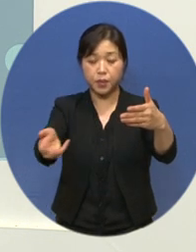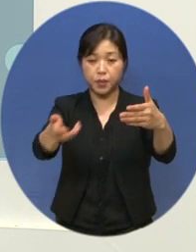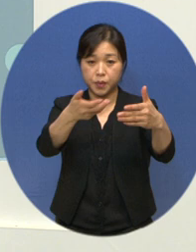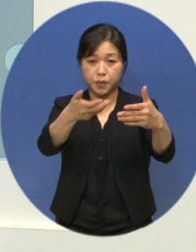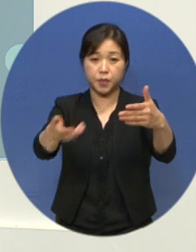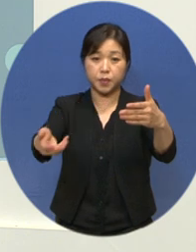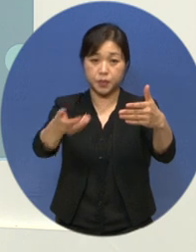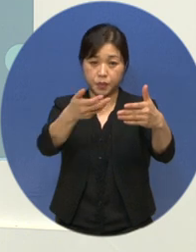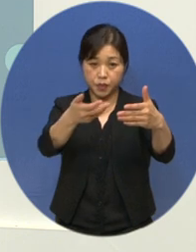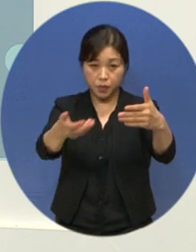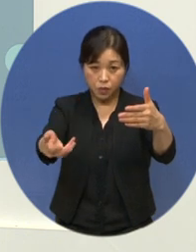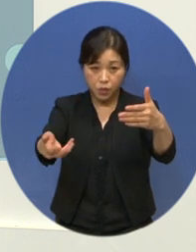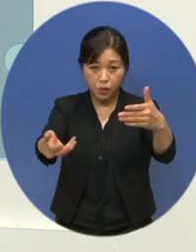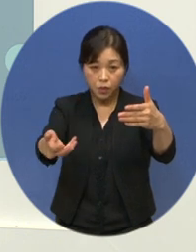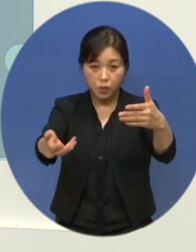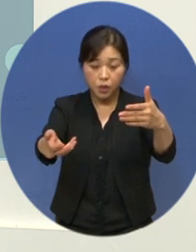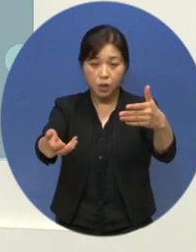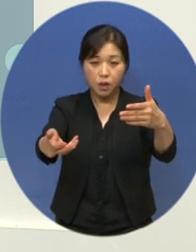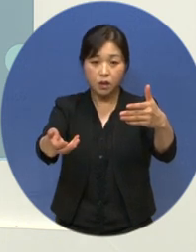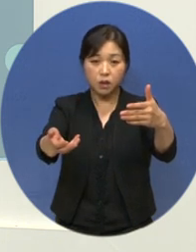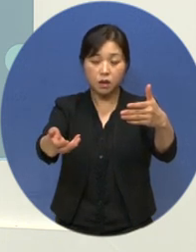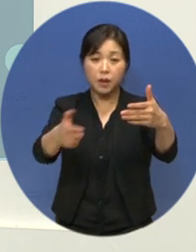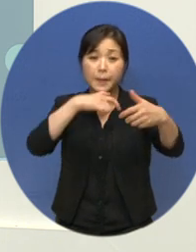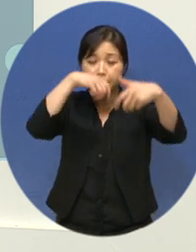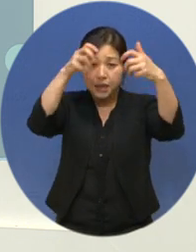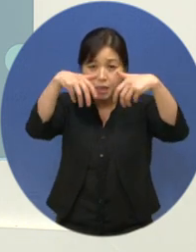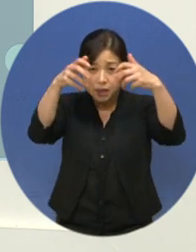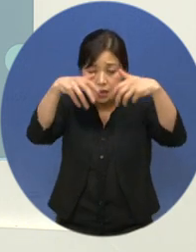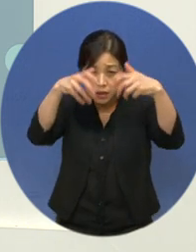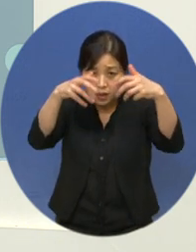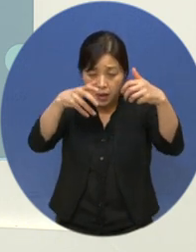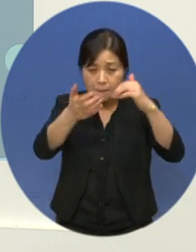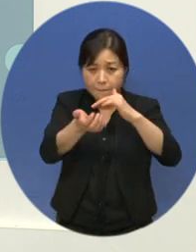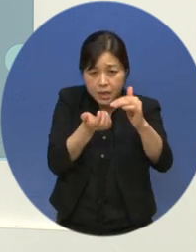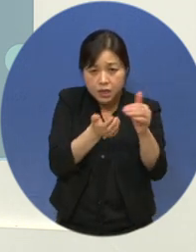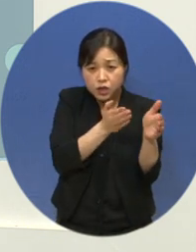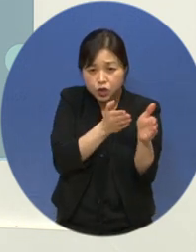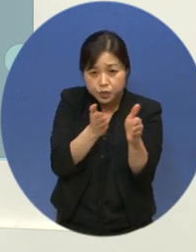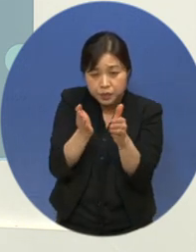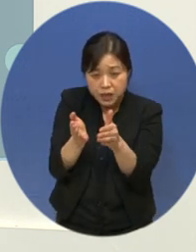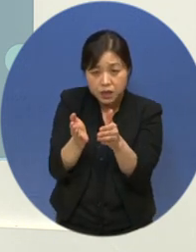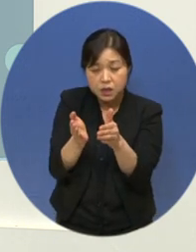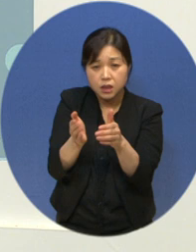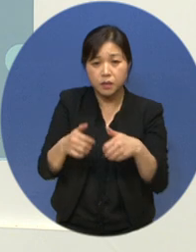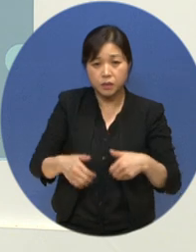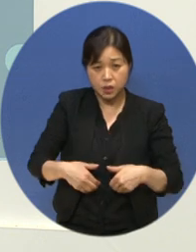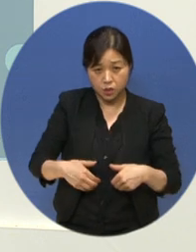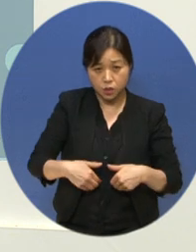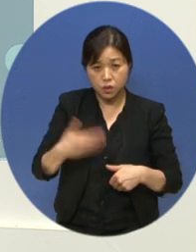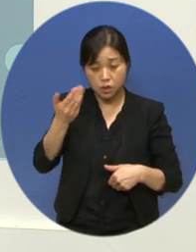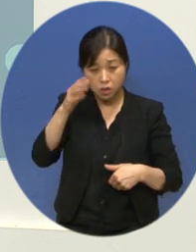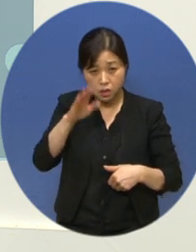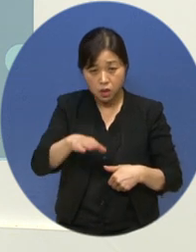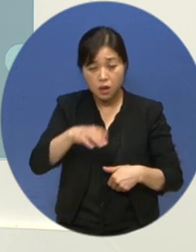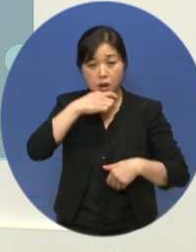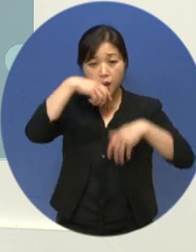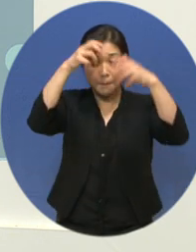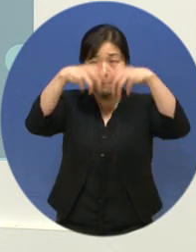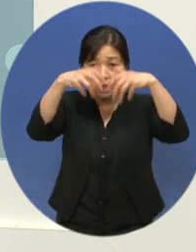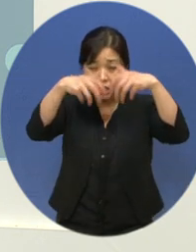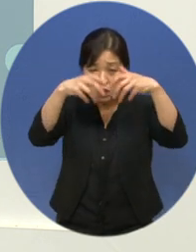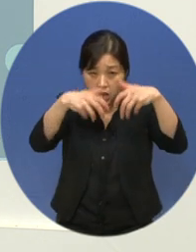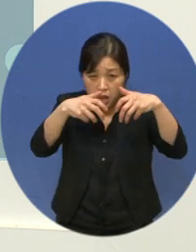적당한 양을 방출하고 이런 장마에 대비를 해야 하는데 4 소년 이른 장마 의 대비를